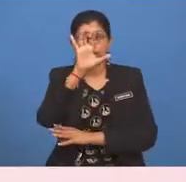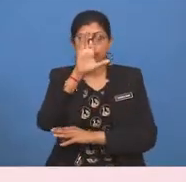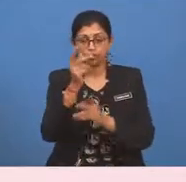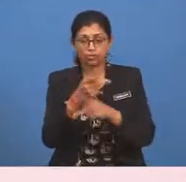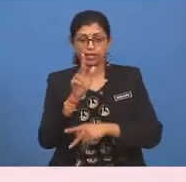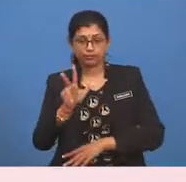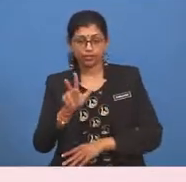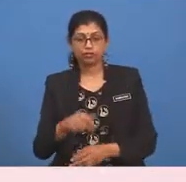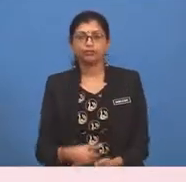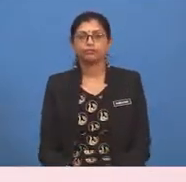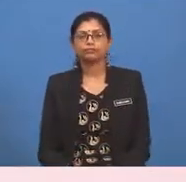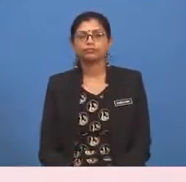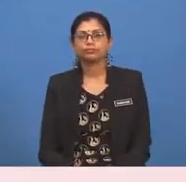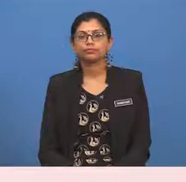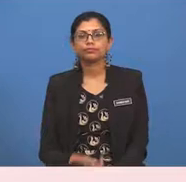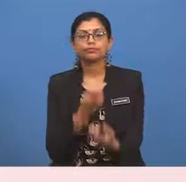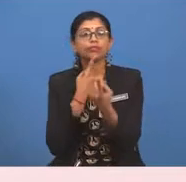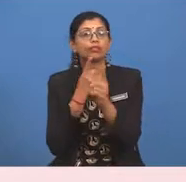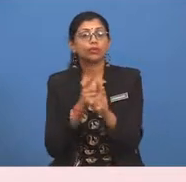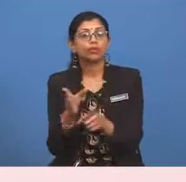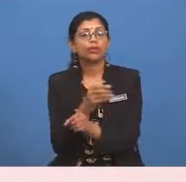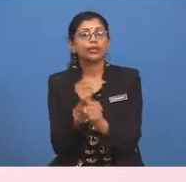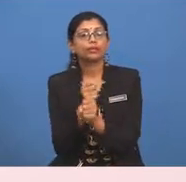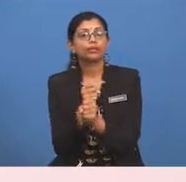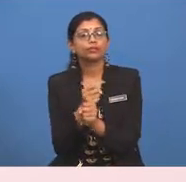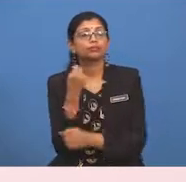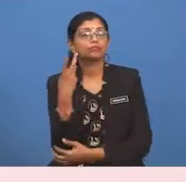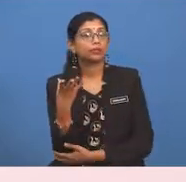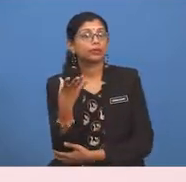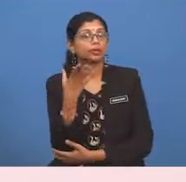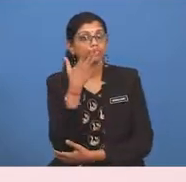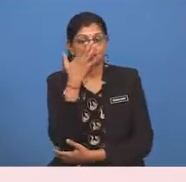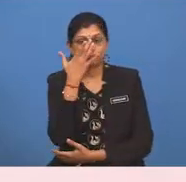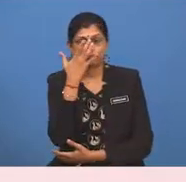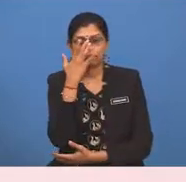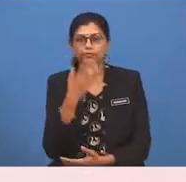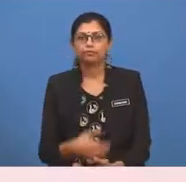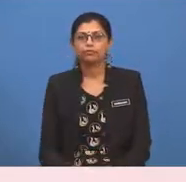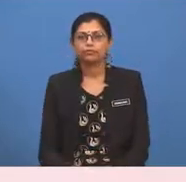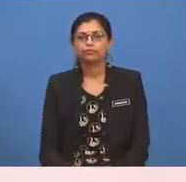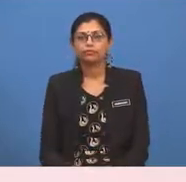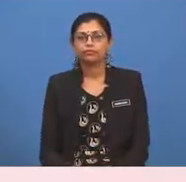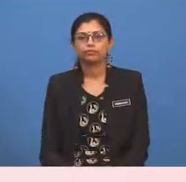maka jawapan yang akan diperolehi adalah